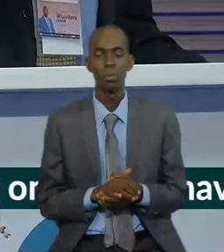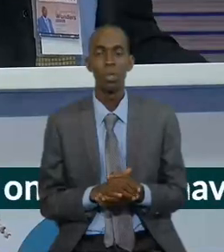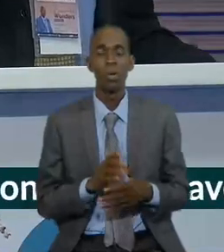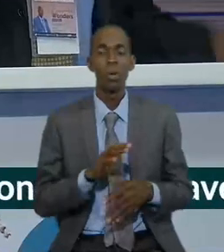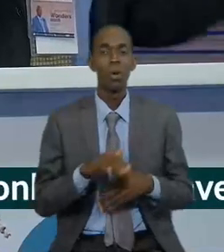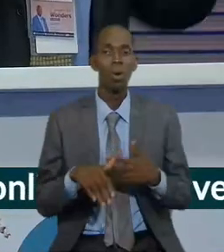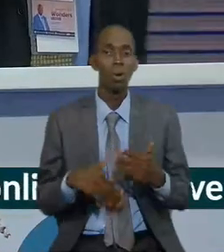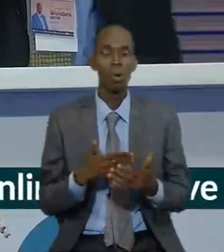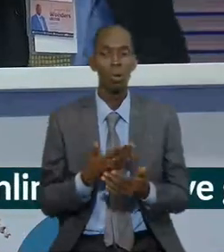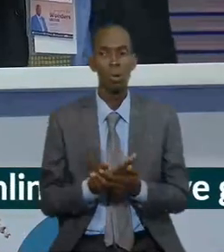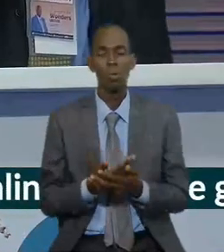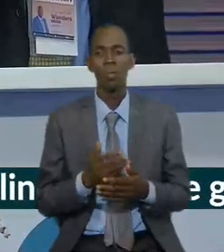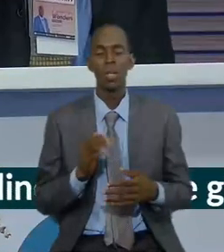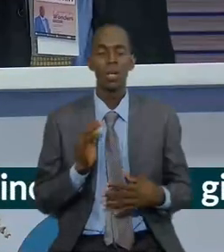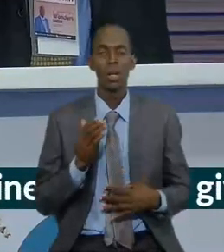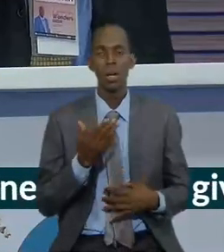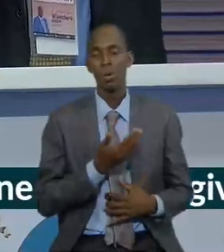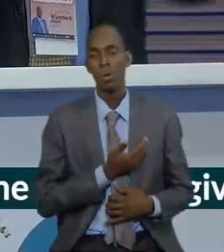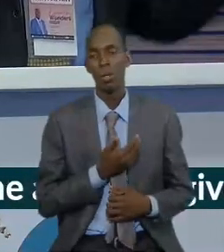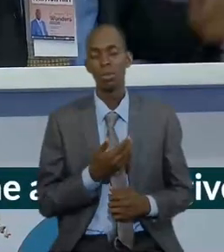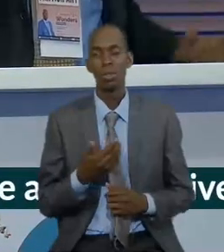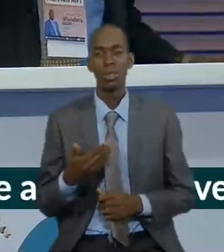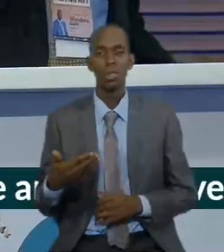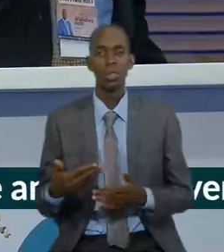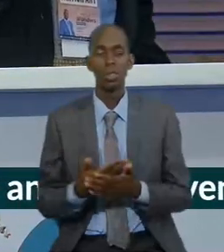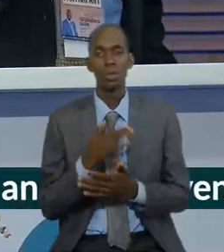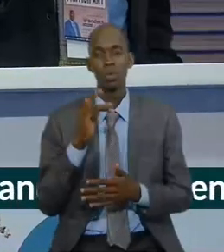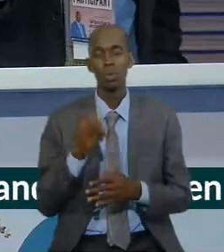tous les convertis qui sont en ligne